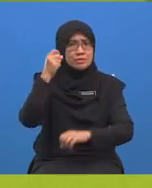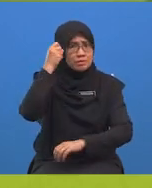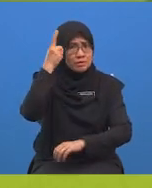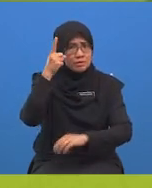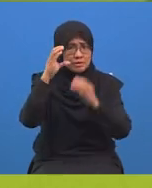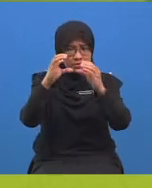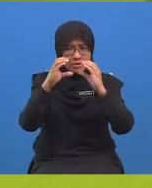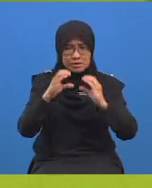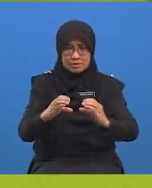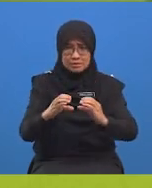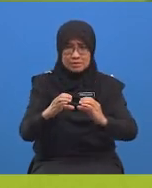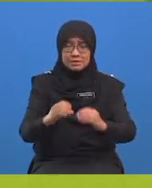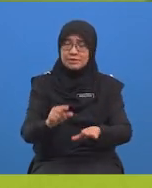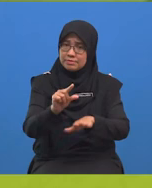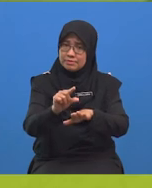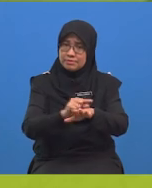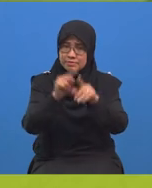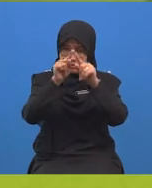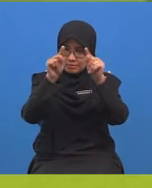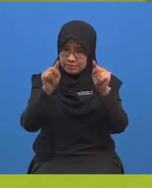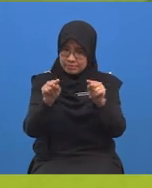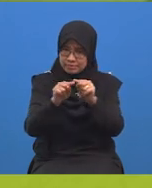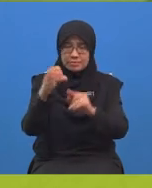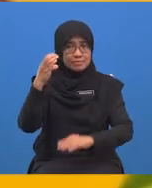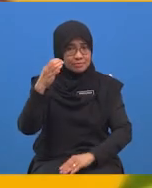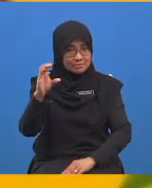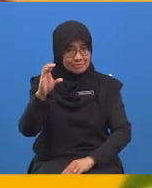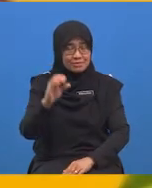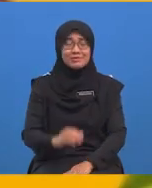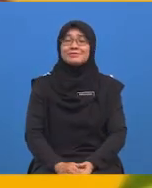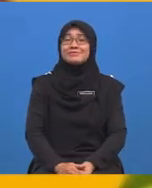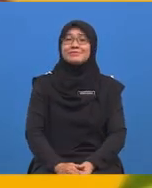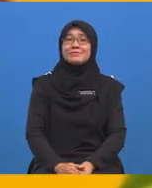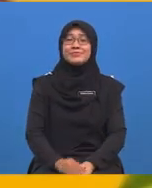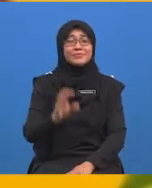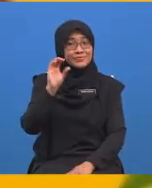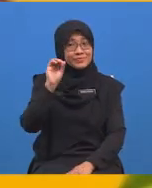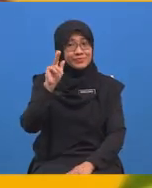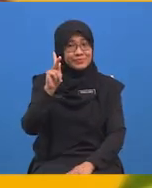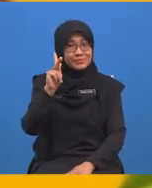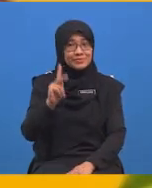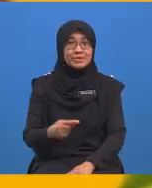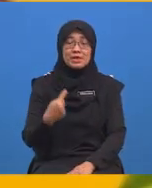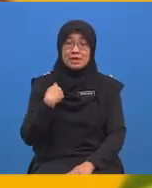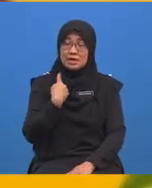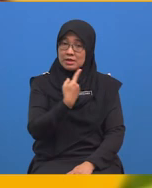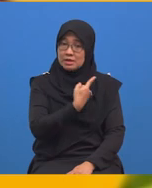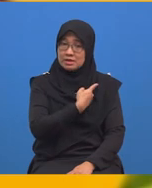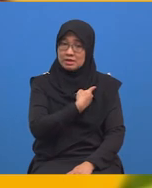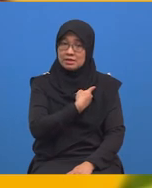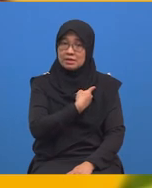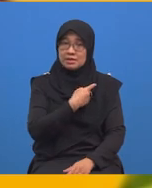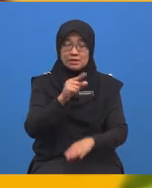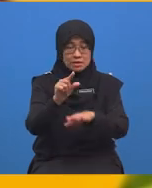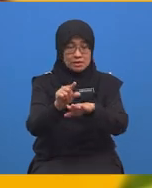ini melalui contoh yang kita bincangkan tadi. Baiklah murid-murid, kita akan teruskan cara